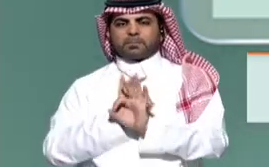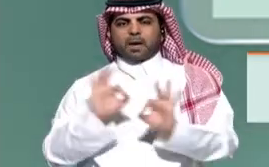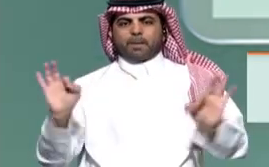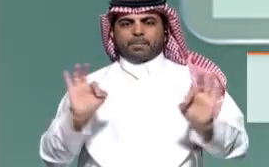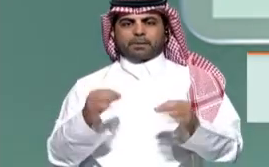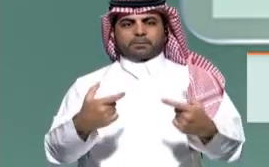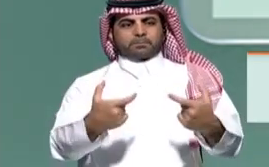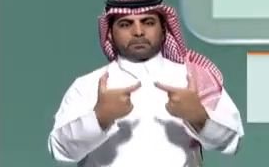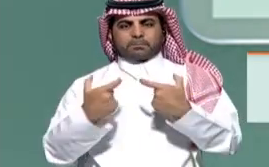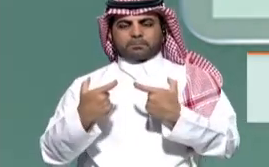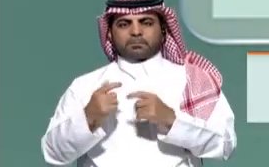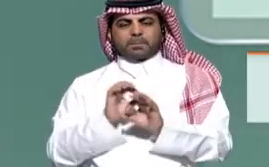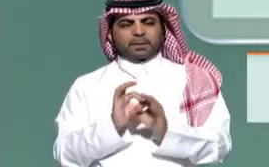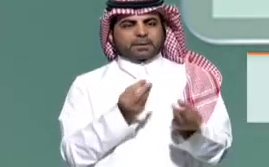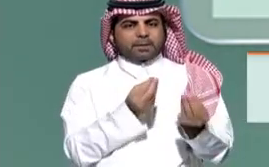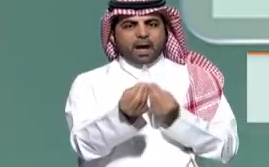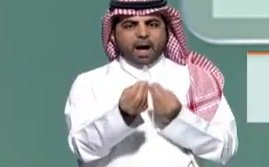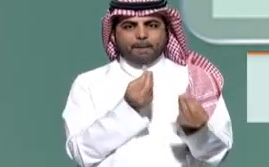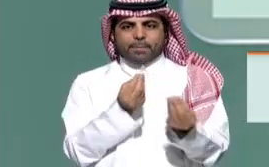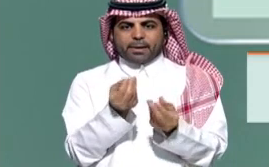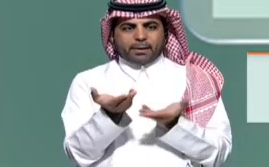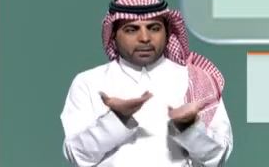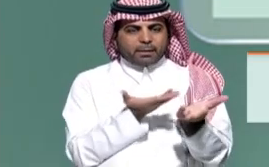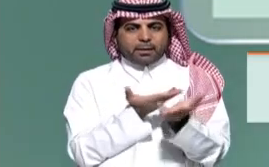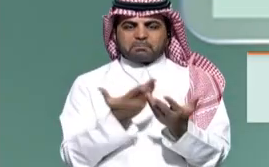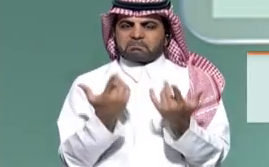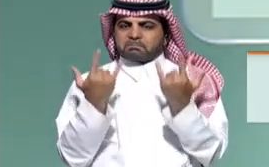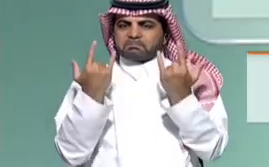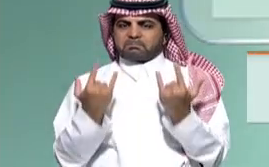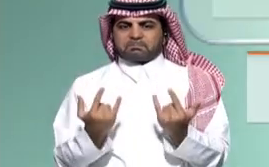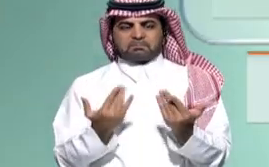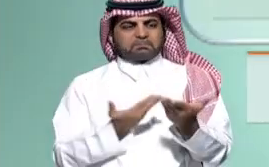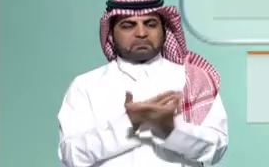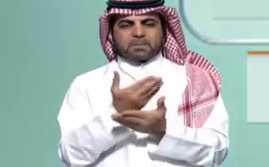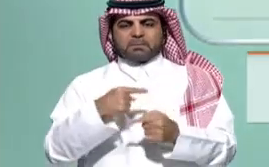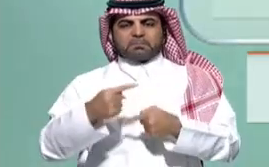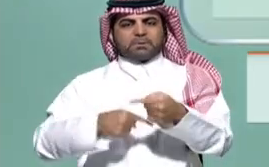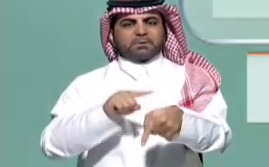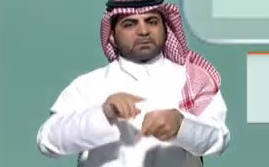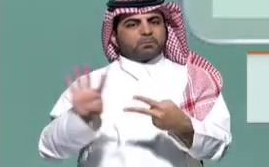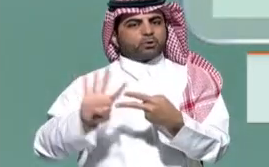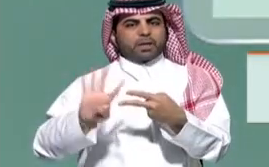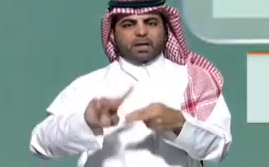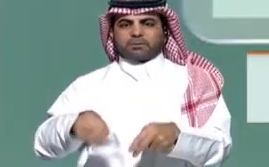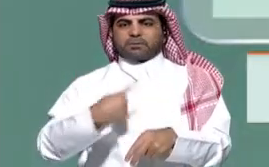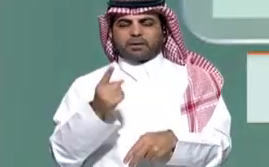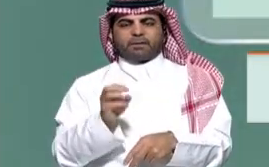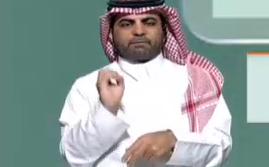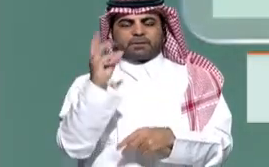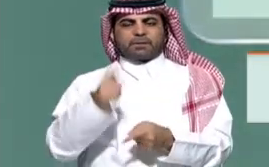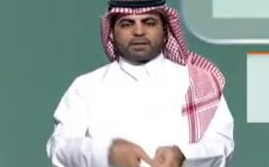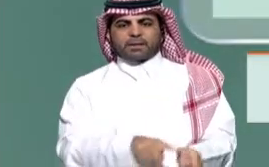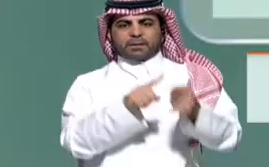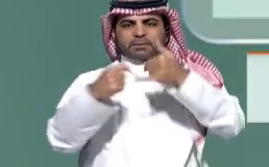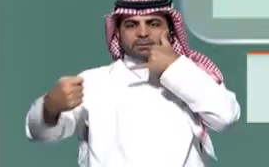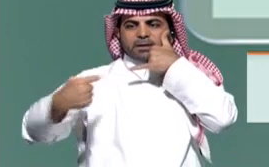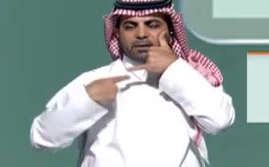مستوى جدا راقي، التعامل جدا جدا جدا رائع على مدار الساعة، صبح ليل فجر ما يقصرون معاك بأي